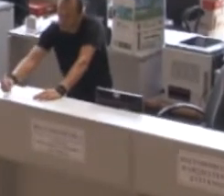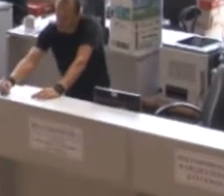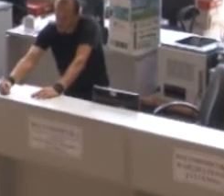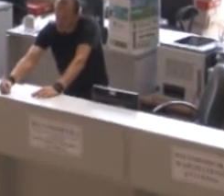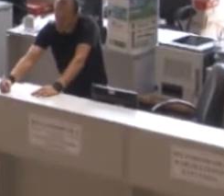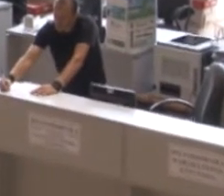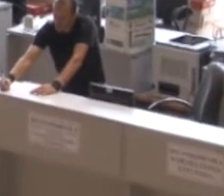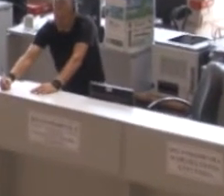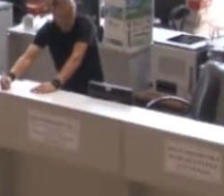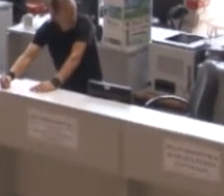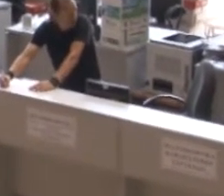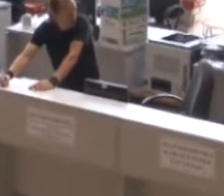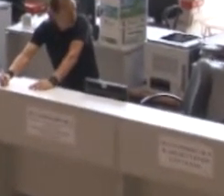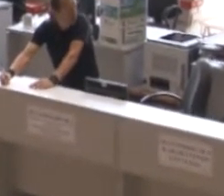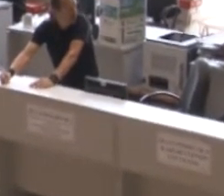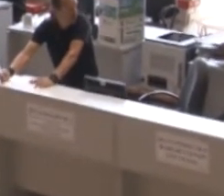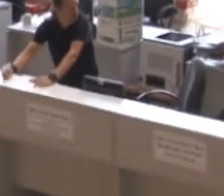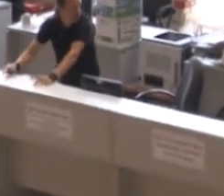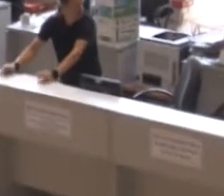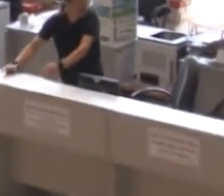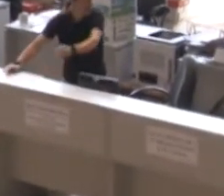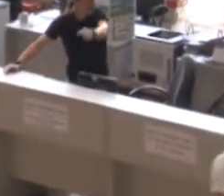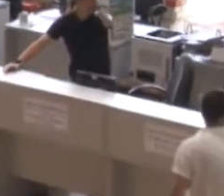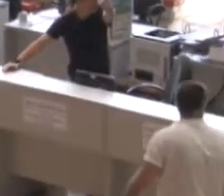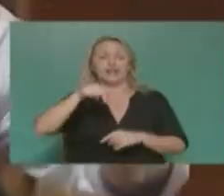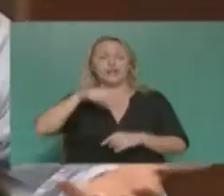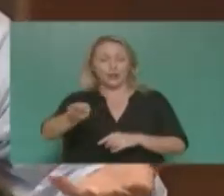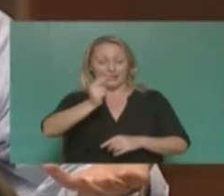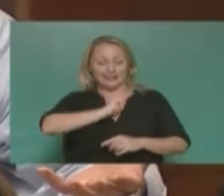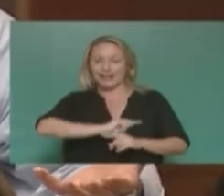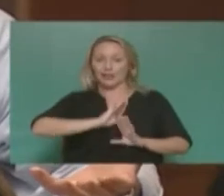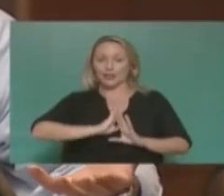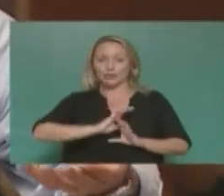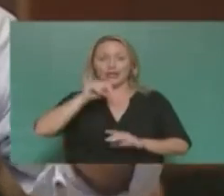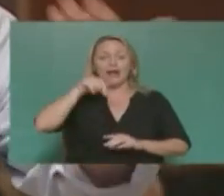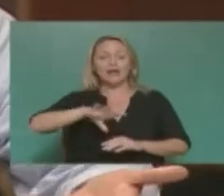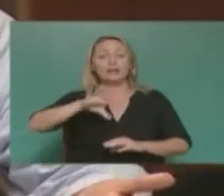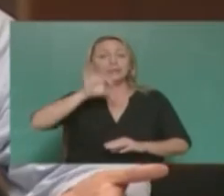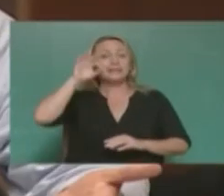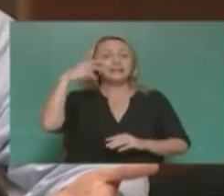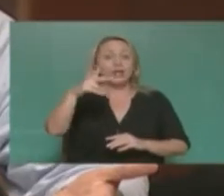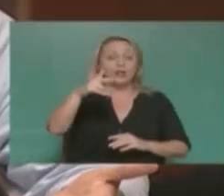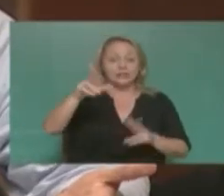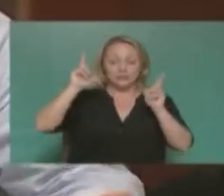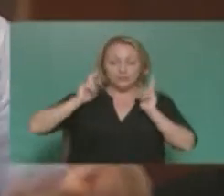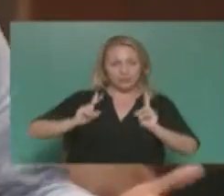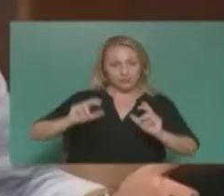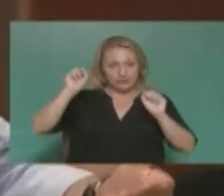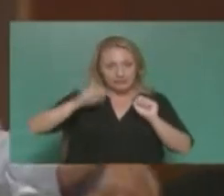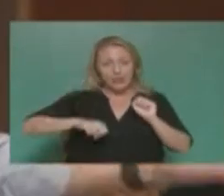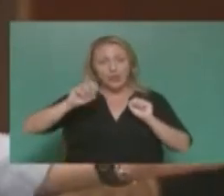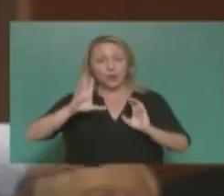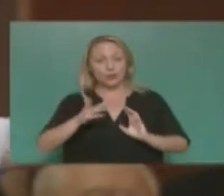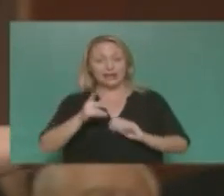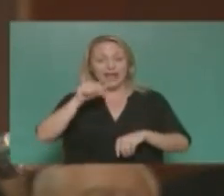αποτυπώσεις ζήτησε από την πλευρά της η αντιπολίτευση. Αυτό το οποίο εν τέλει παρέχουμε στους πολίτες αξίζει. Δηλαδή